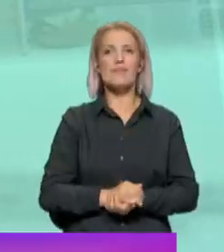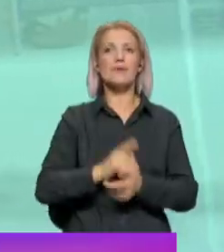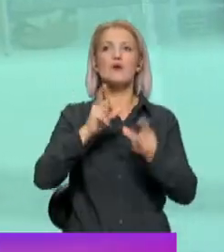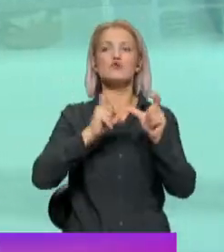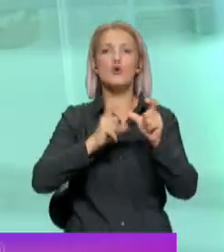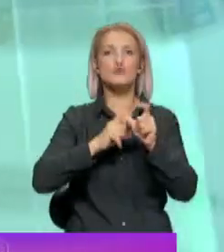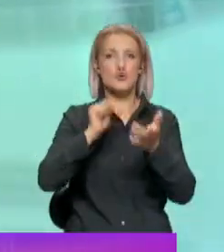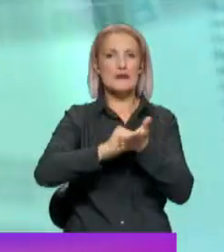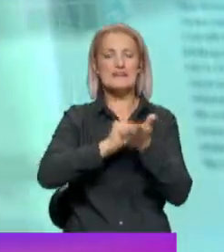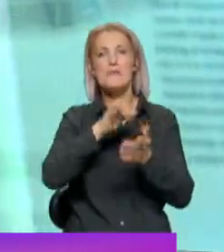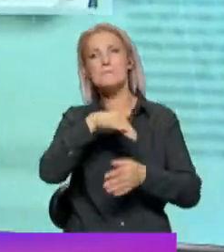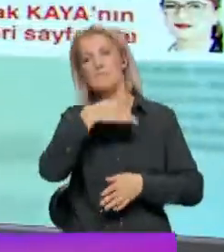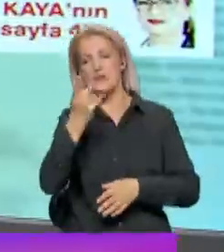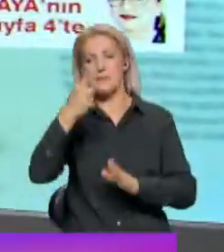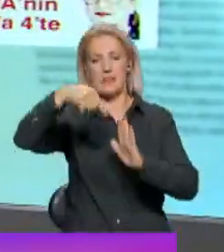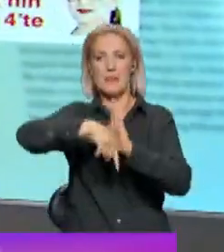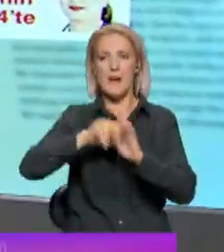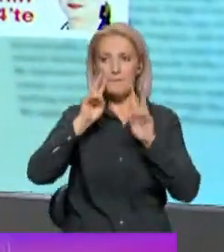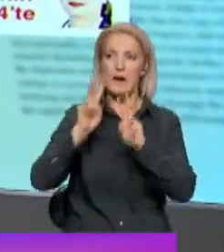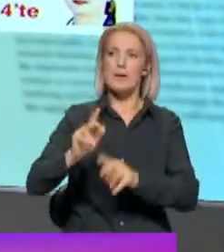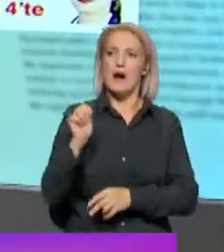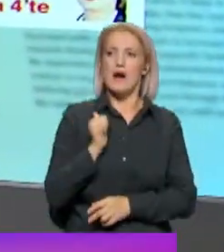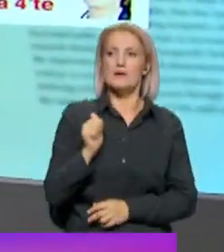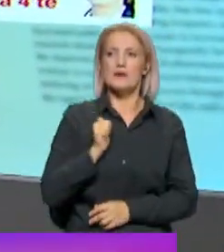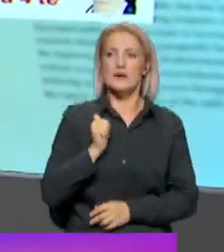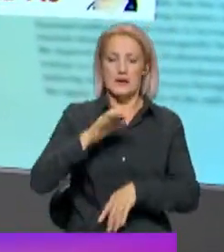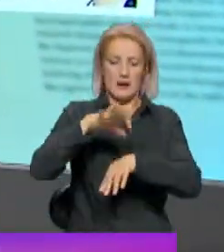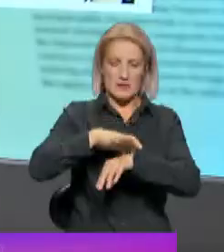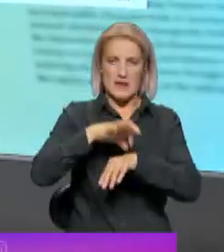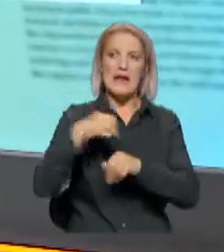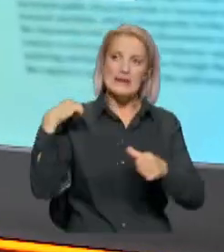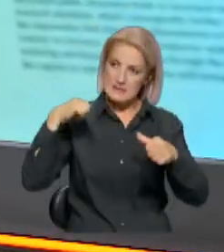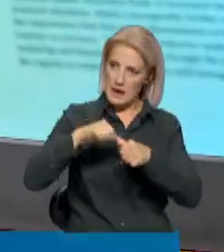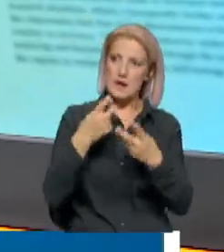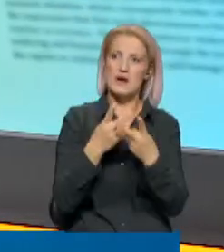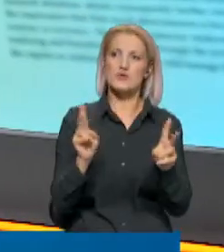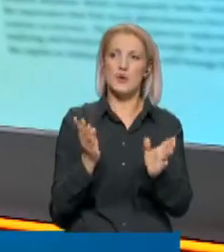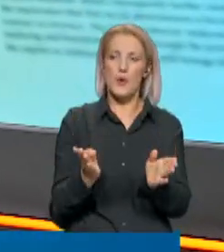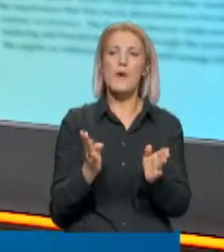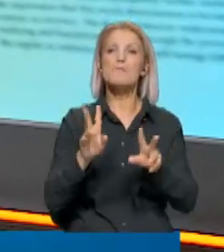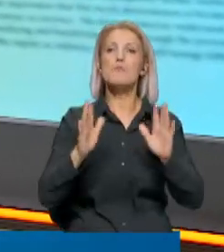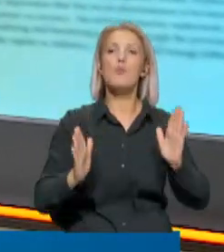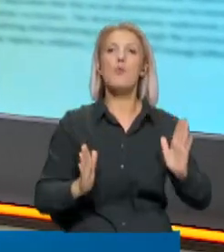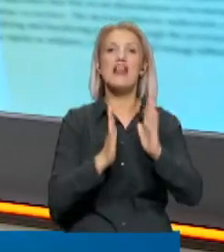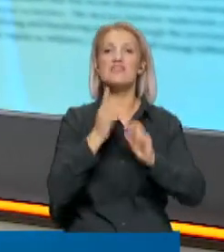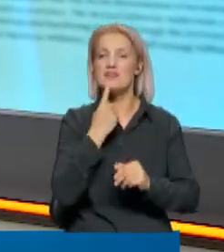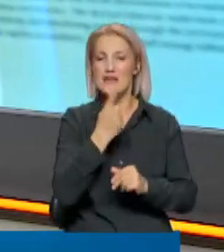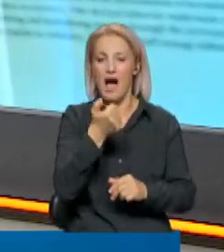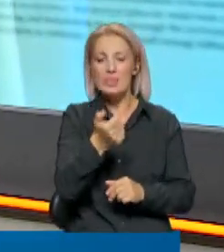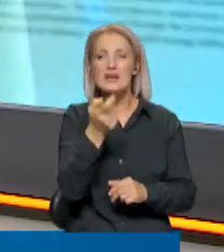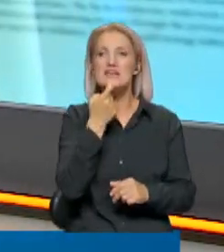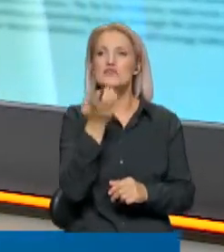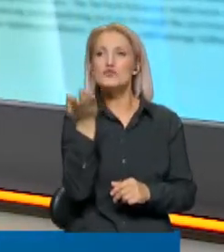Sözcü gazetesinden başka bir detay gelsin. Askeri hastaneler yeniden açılıyor. Muhalefetin dediğine 6 yıl